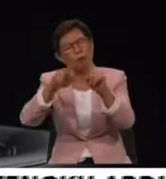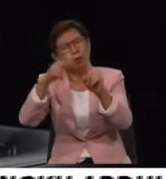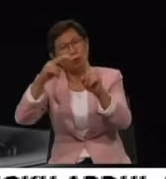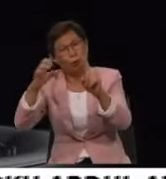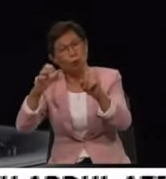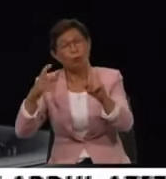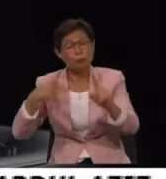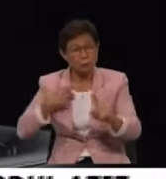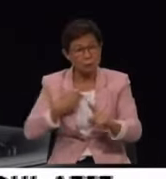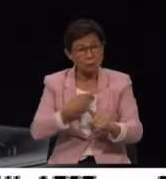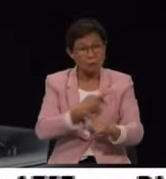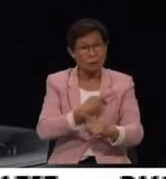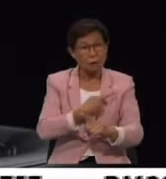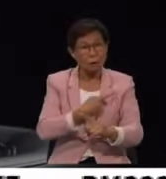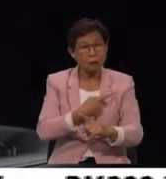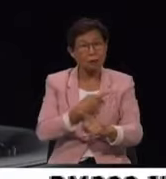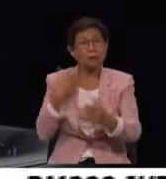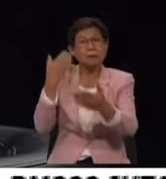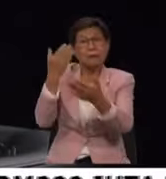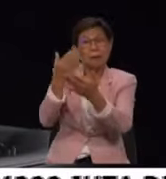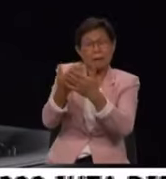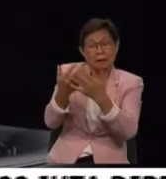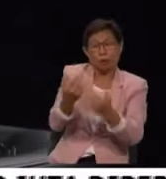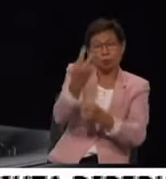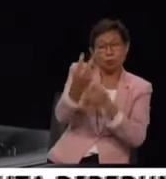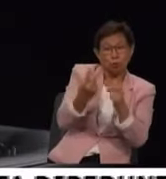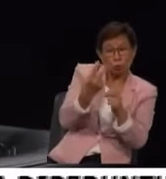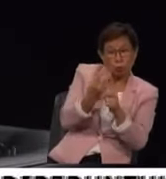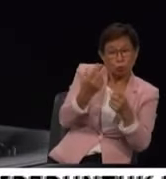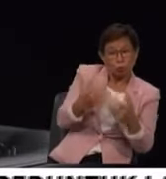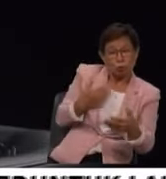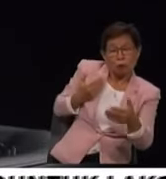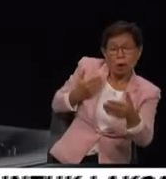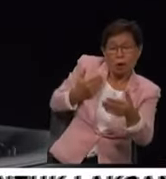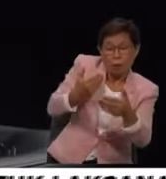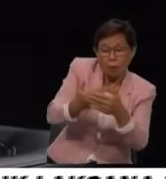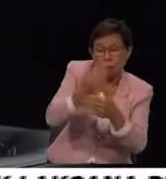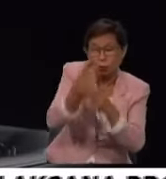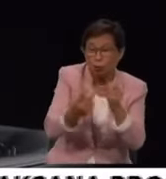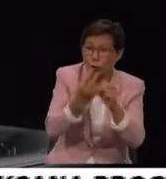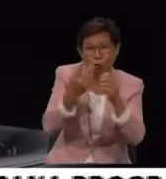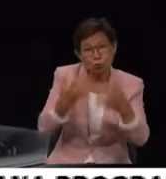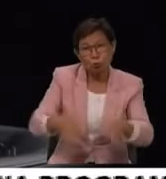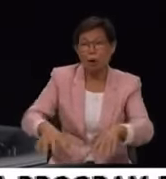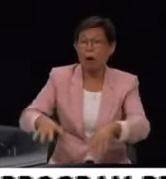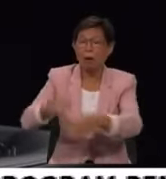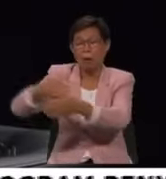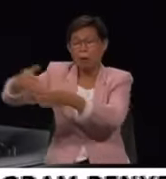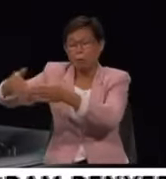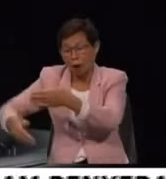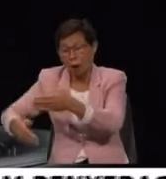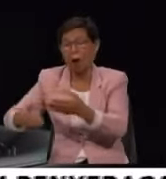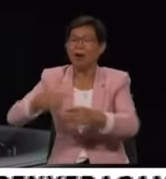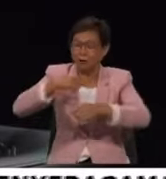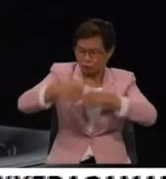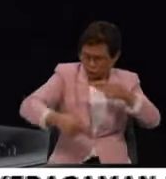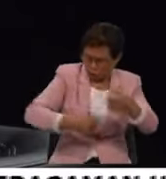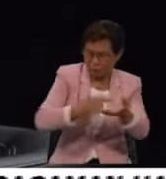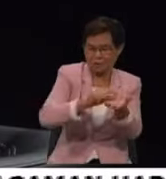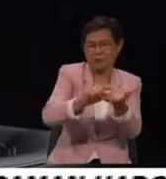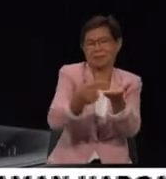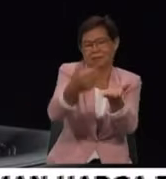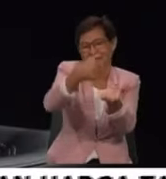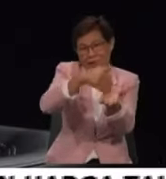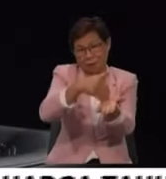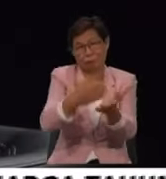Maka kita dah sampai tahap dua tahun ataupun tempat matang untuk memperbarui kaji. Ini aspek